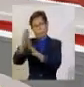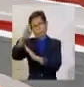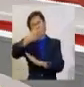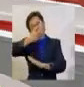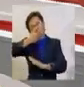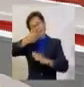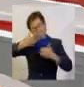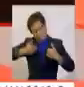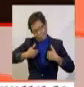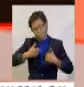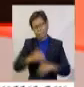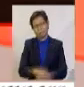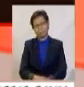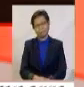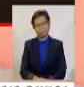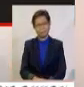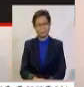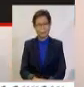belia.